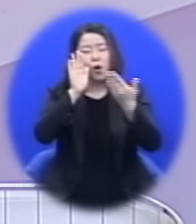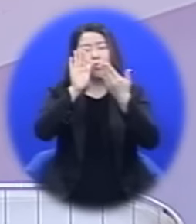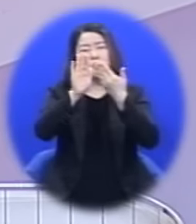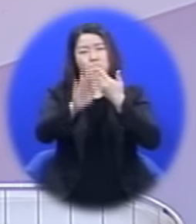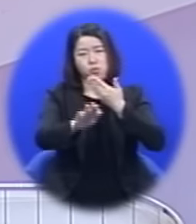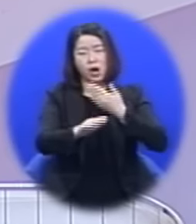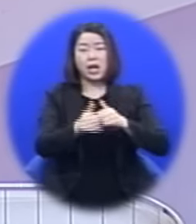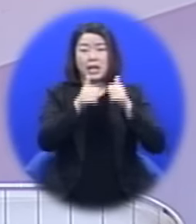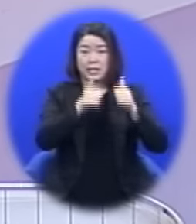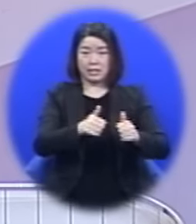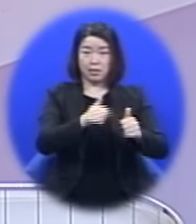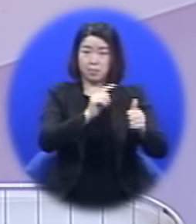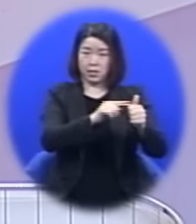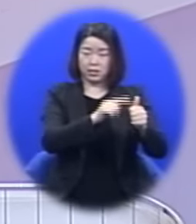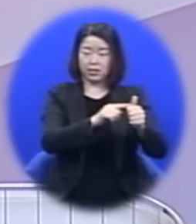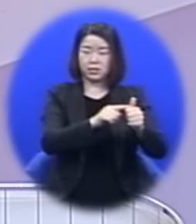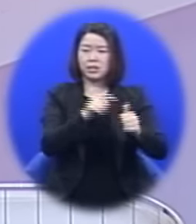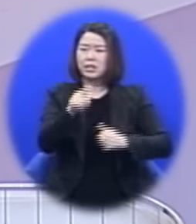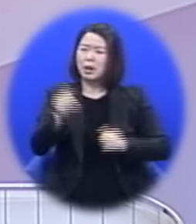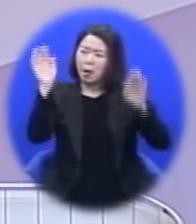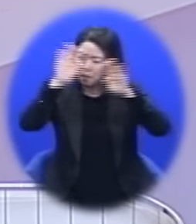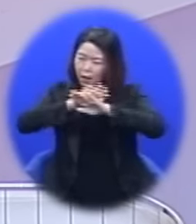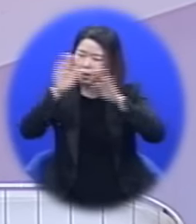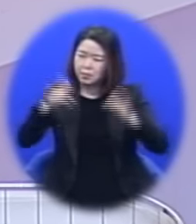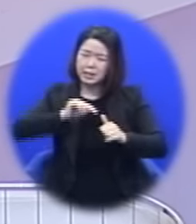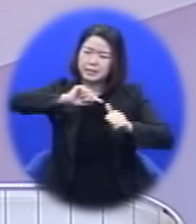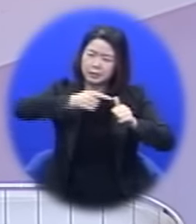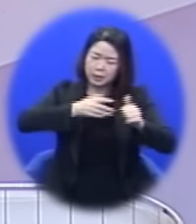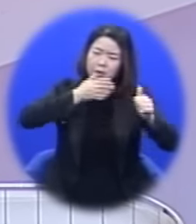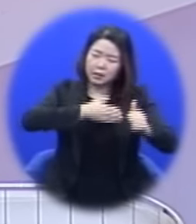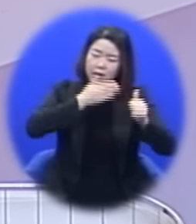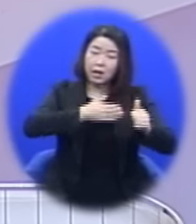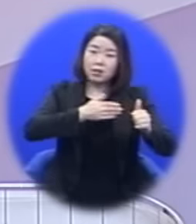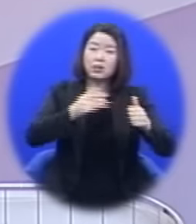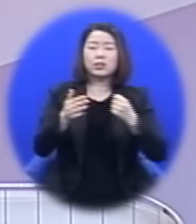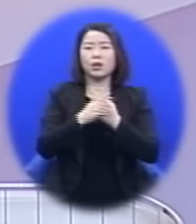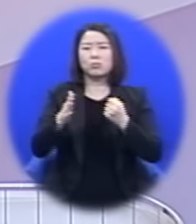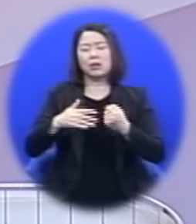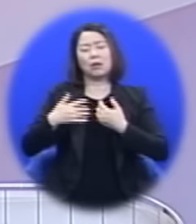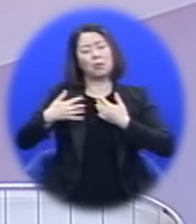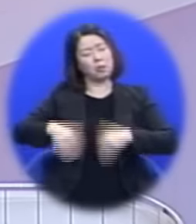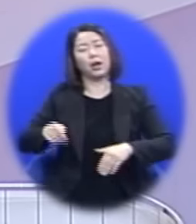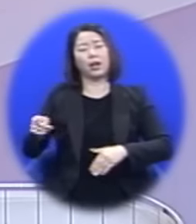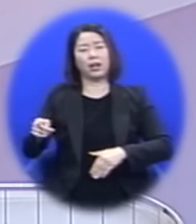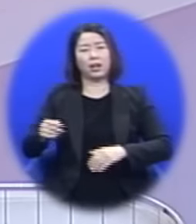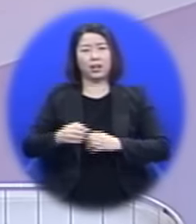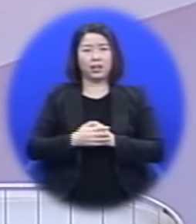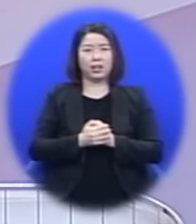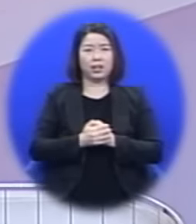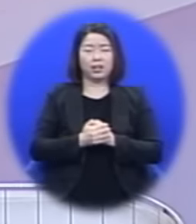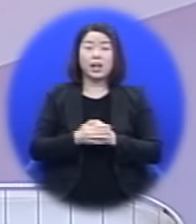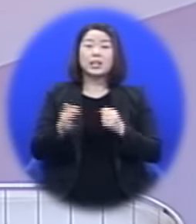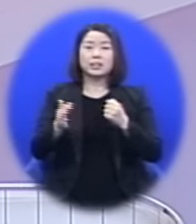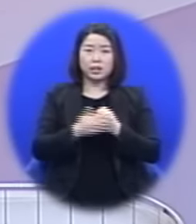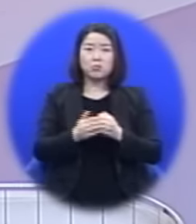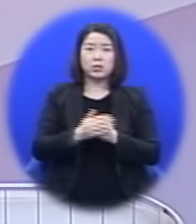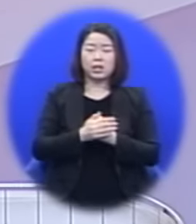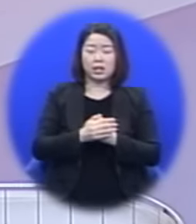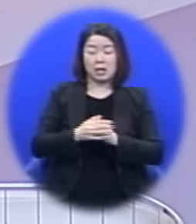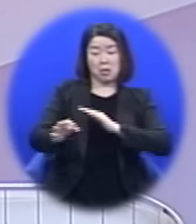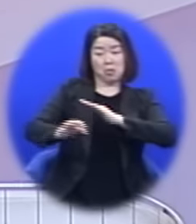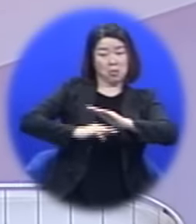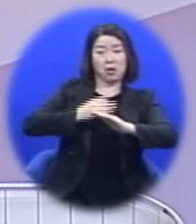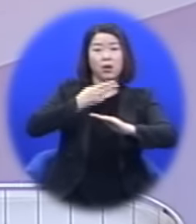그 과부가 밤낮으로 조르는 것에 대해서 완전히 지쳐버렸어. 그래서 내가 돈을